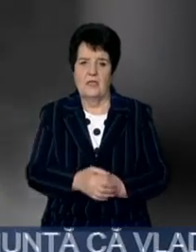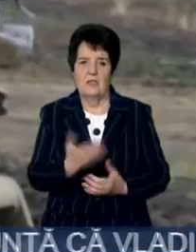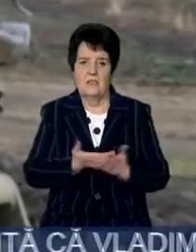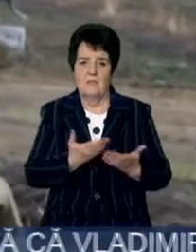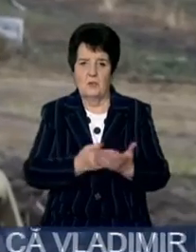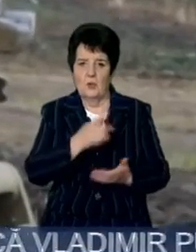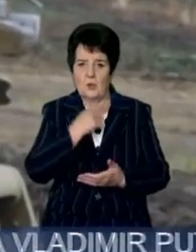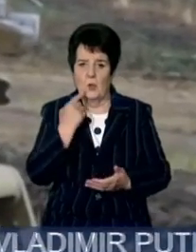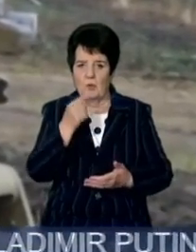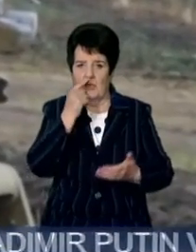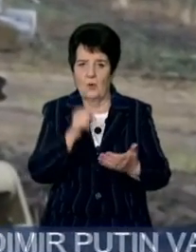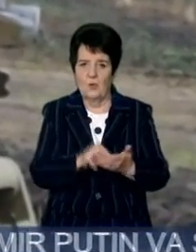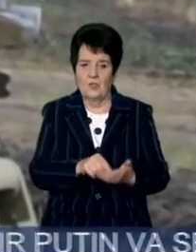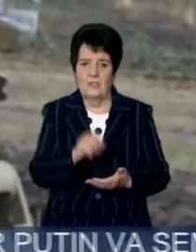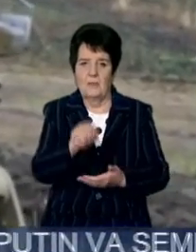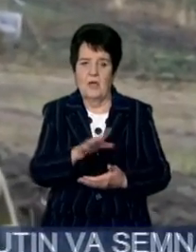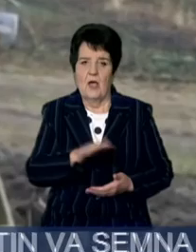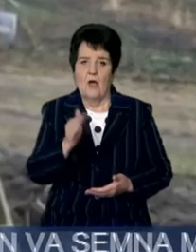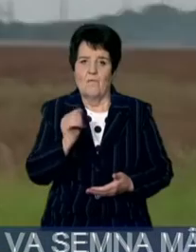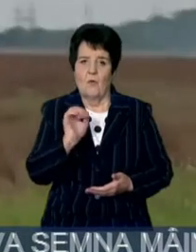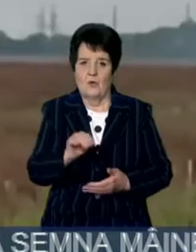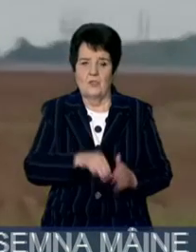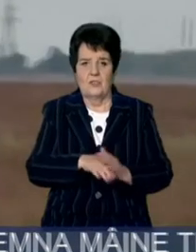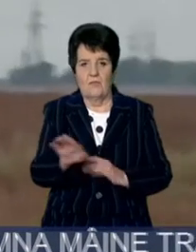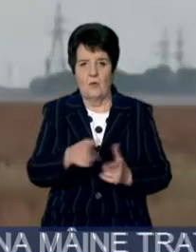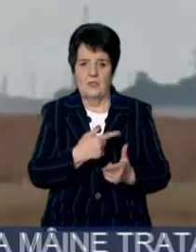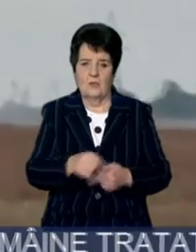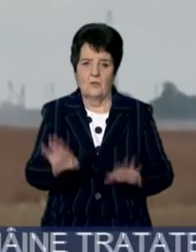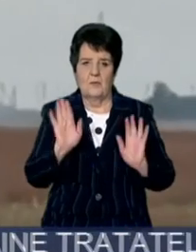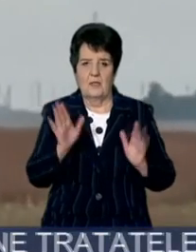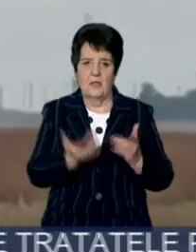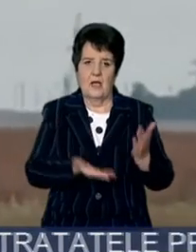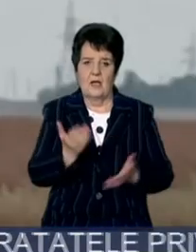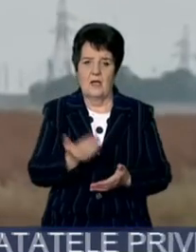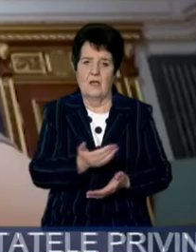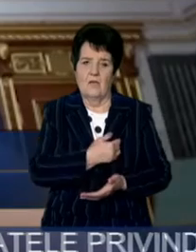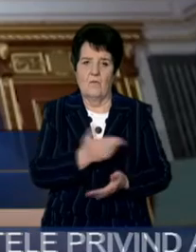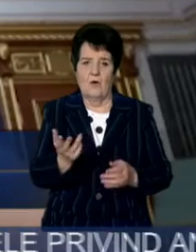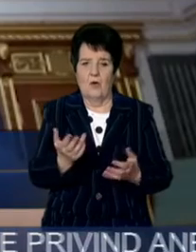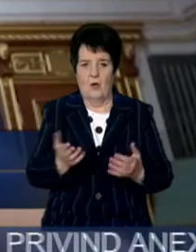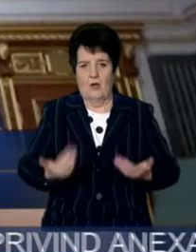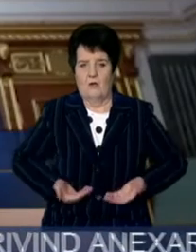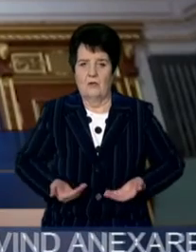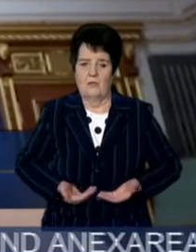pe rușii ce au ajuns sau urmează să ajungă pe front să fugă sau să se predea dacă vor să scape cu viață.